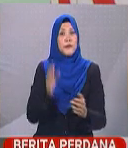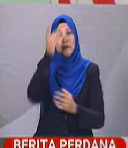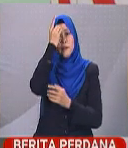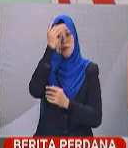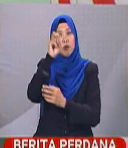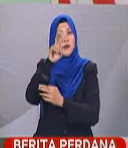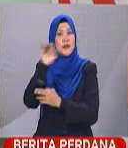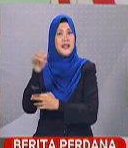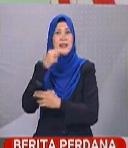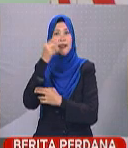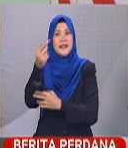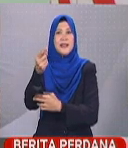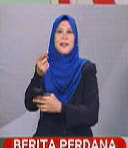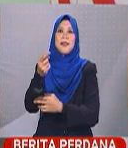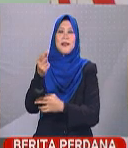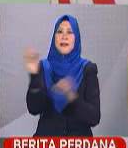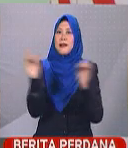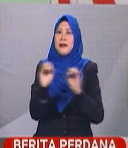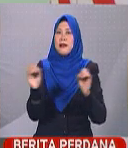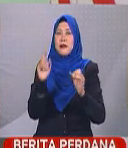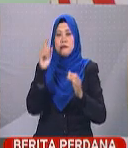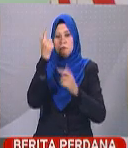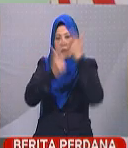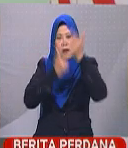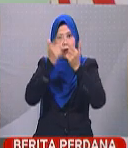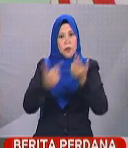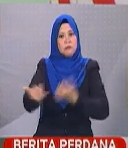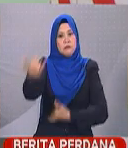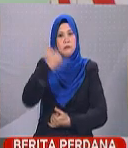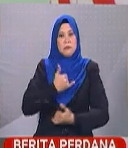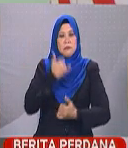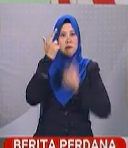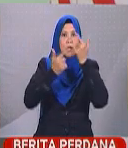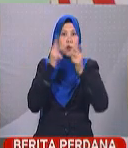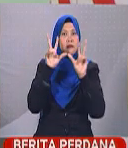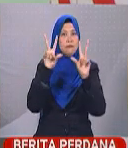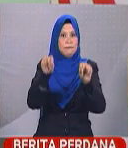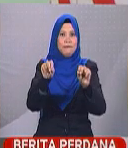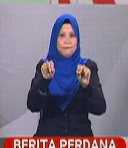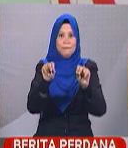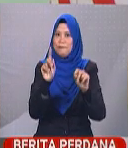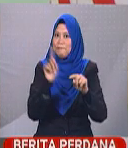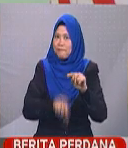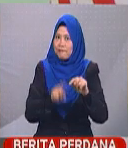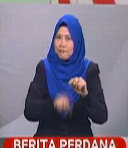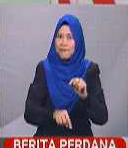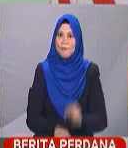Ismail Sabri bagaimanapun menegaskan tiada pelawat dibenar melawat banduan di penjara.